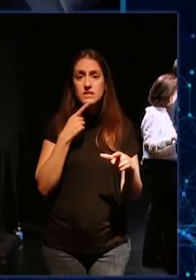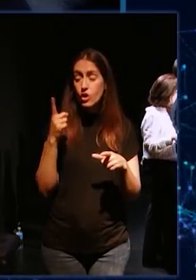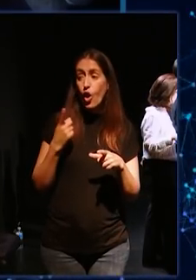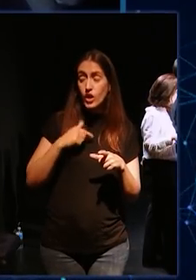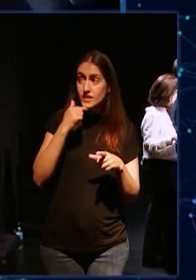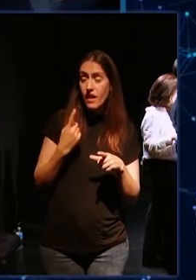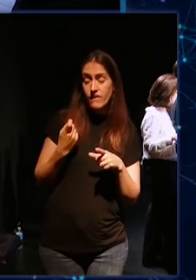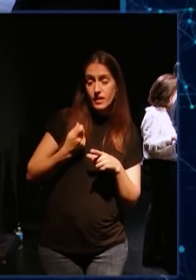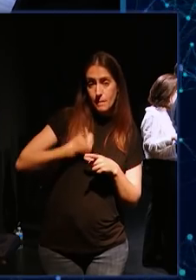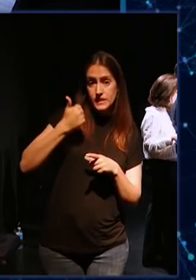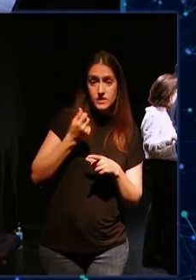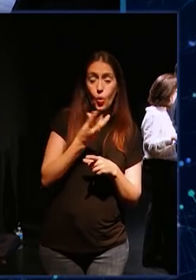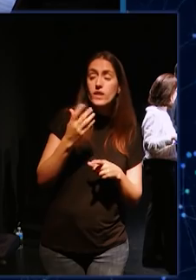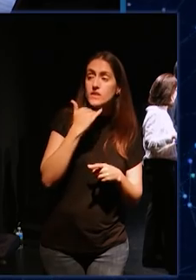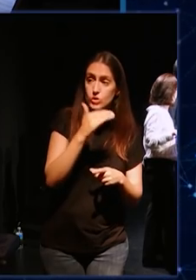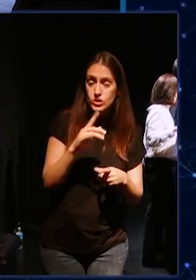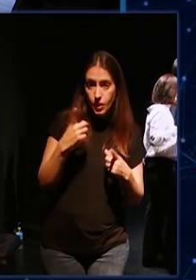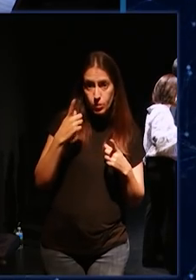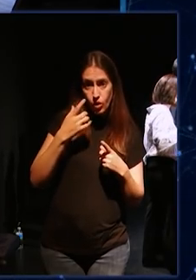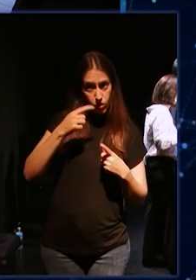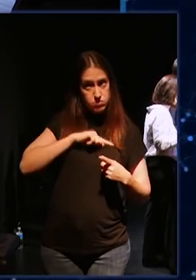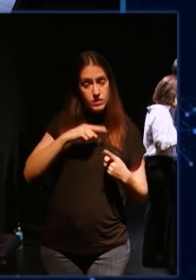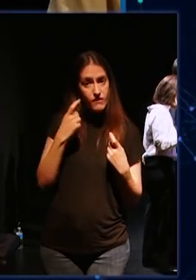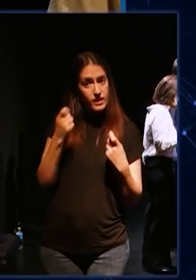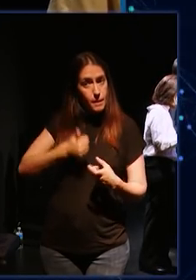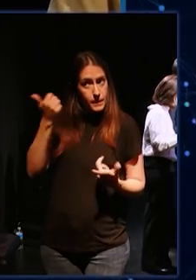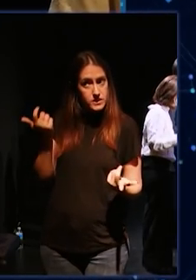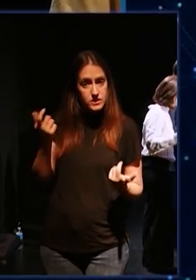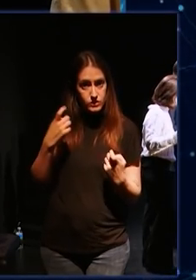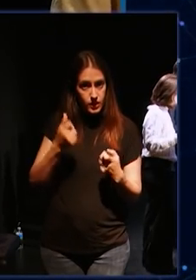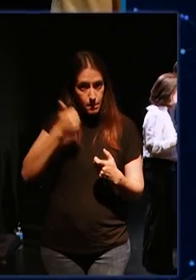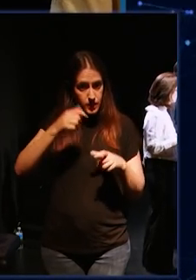més. No sé quantes n'hi ha, però en calen més.